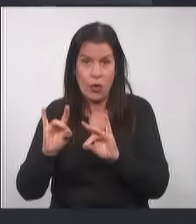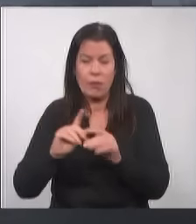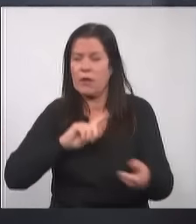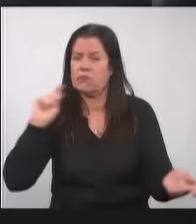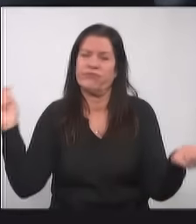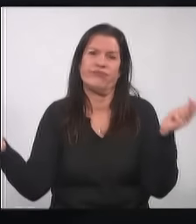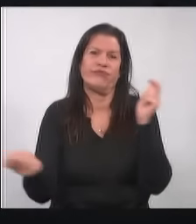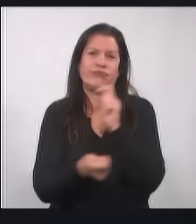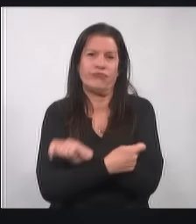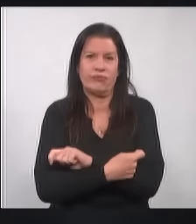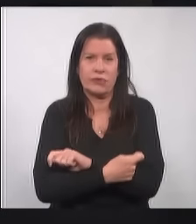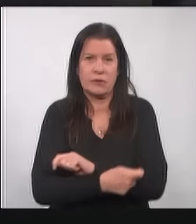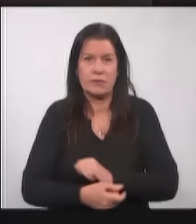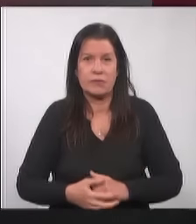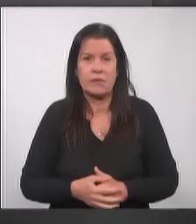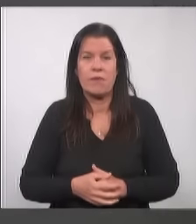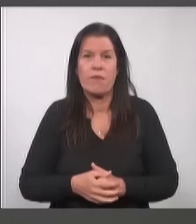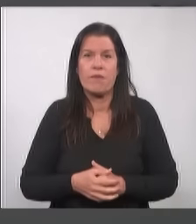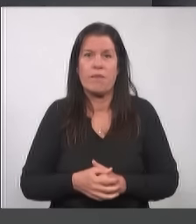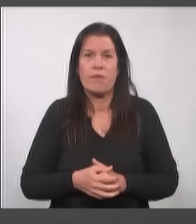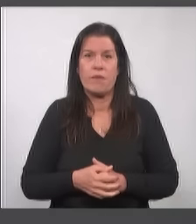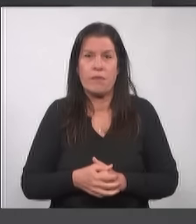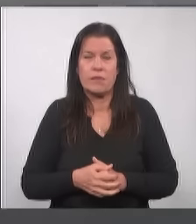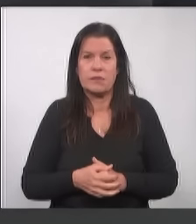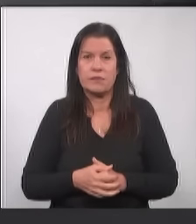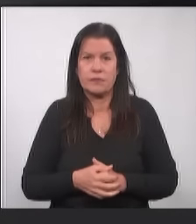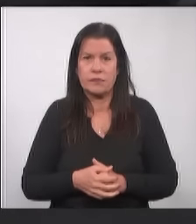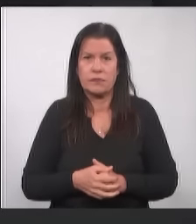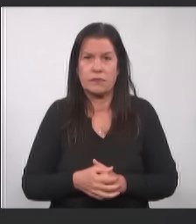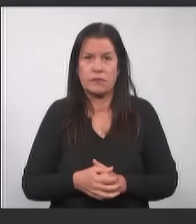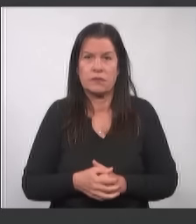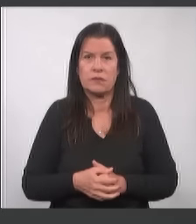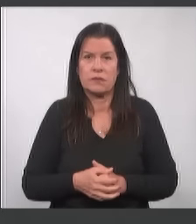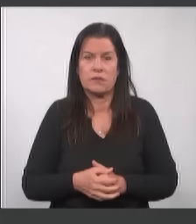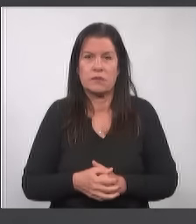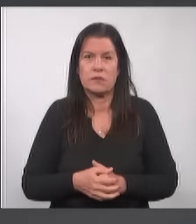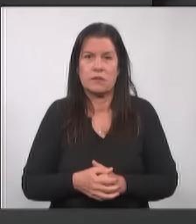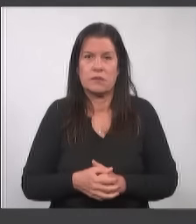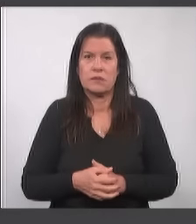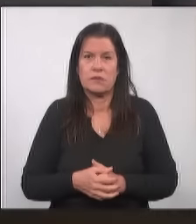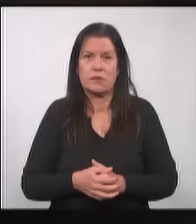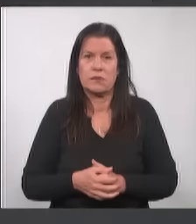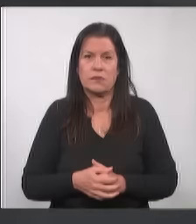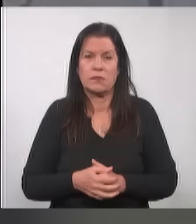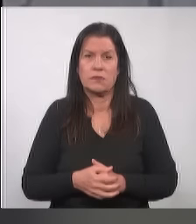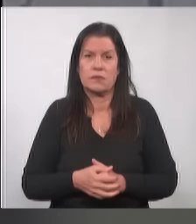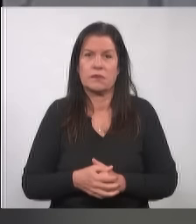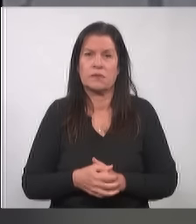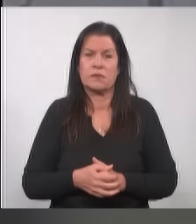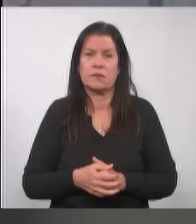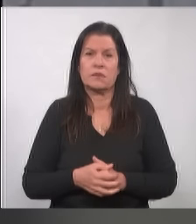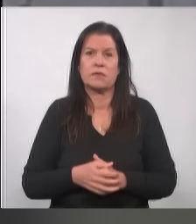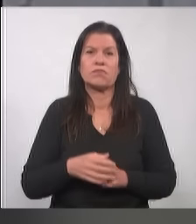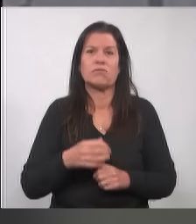נצרי, סגב אחרי בתוך הקרקה. נורא עליהם RPG, שניים לפנים, רגב אחד לנהל, ושני